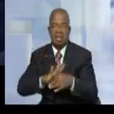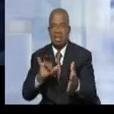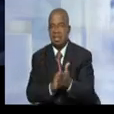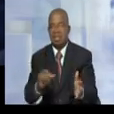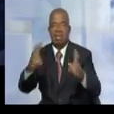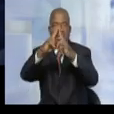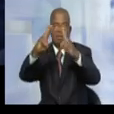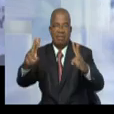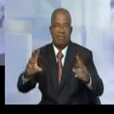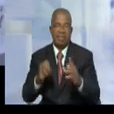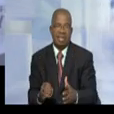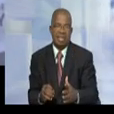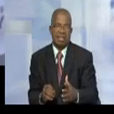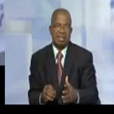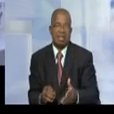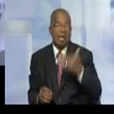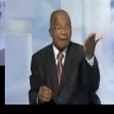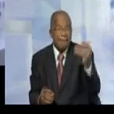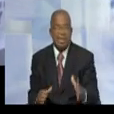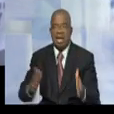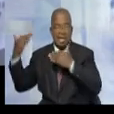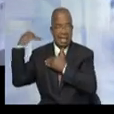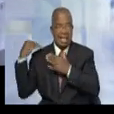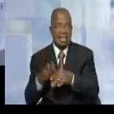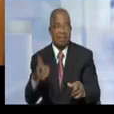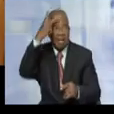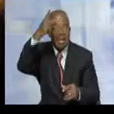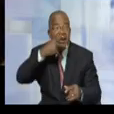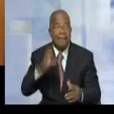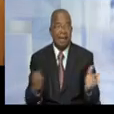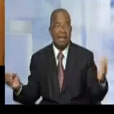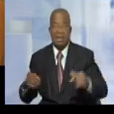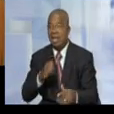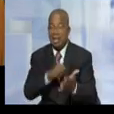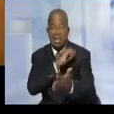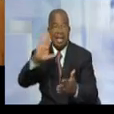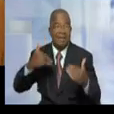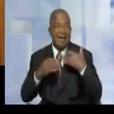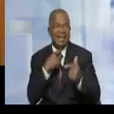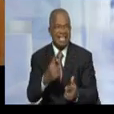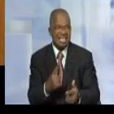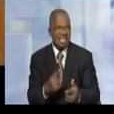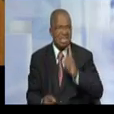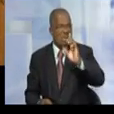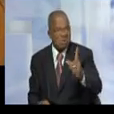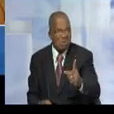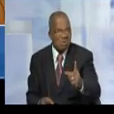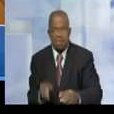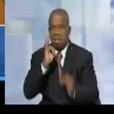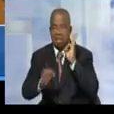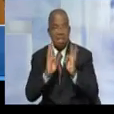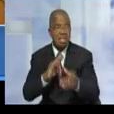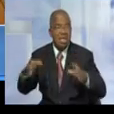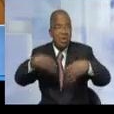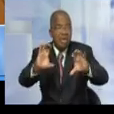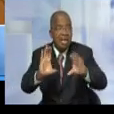par le transfert des compétences aux collectivités décentralisées. La question de réhabilitation, il ne s'agit pas d'entretien sommaire. Parce